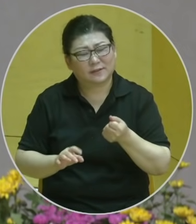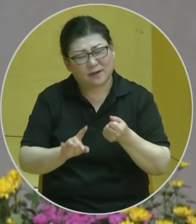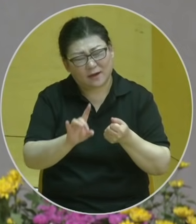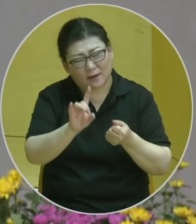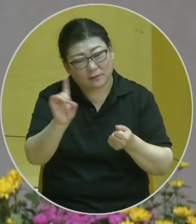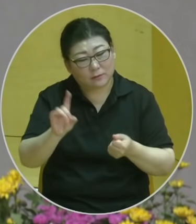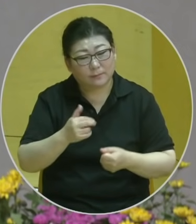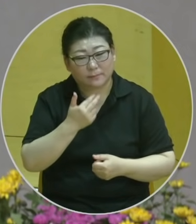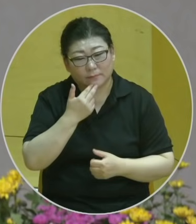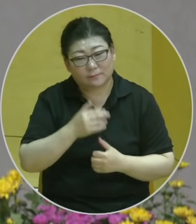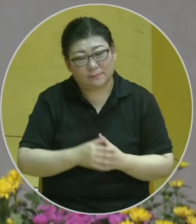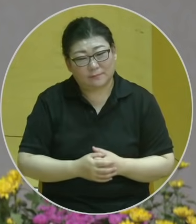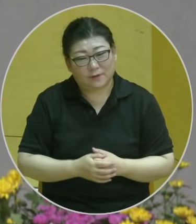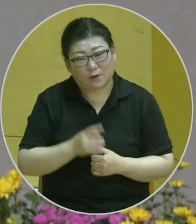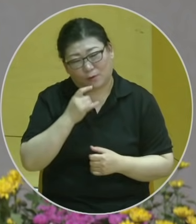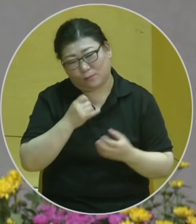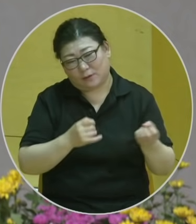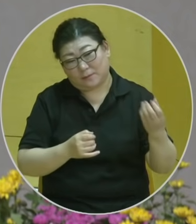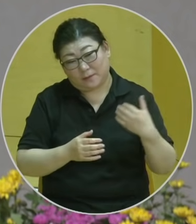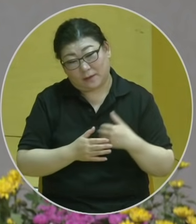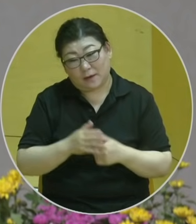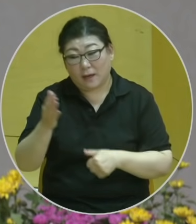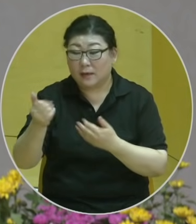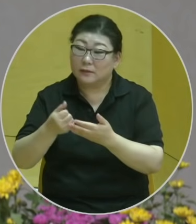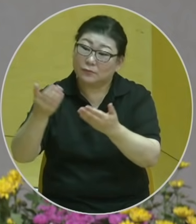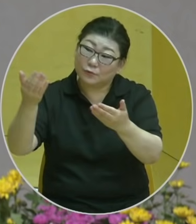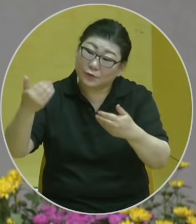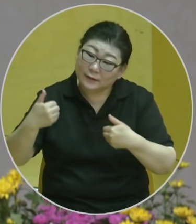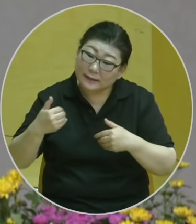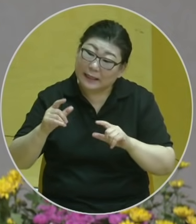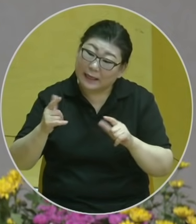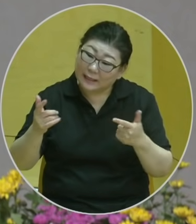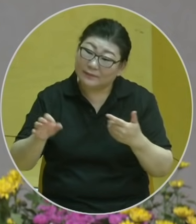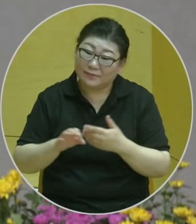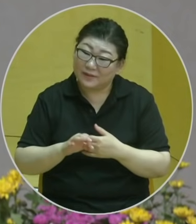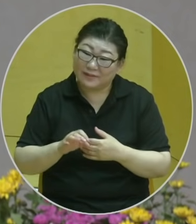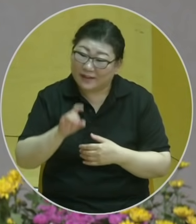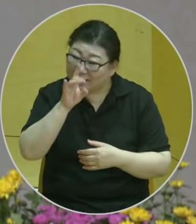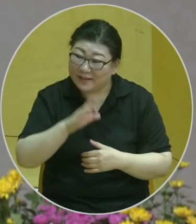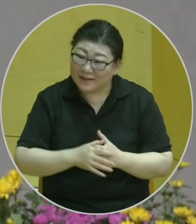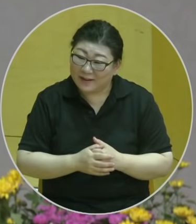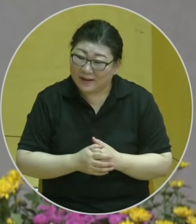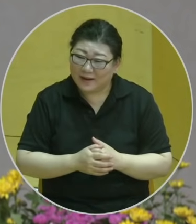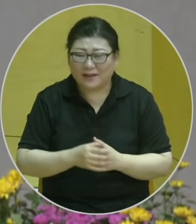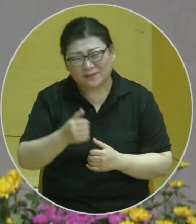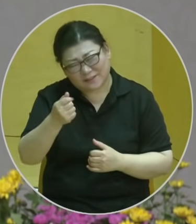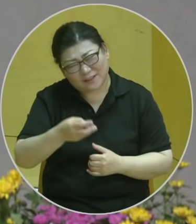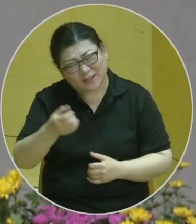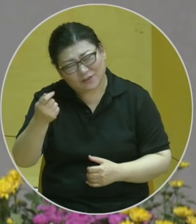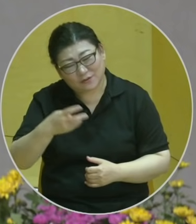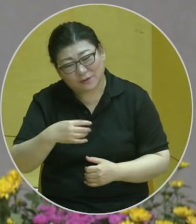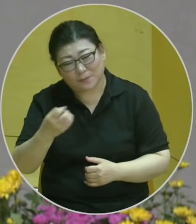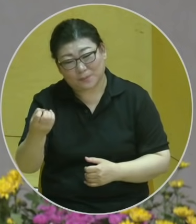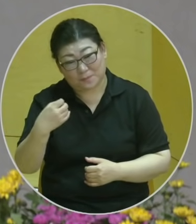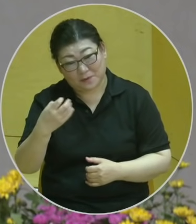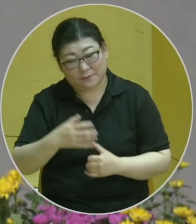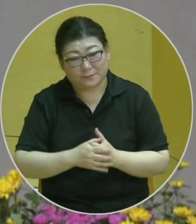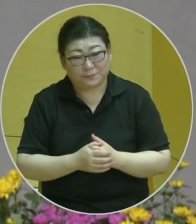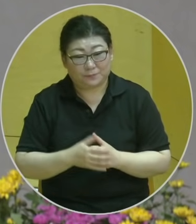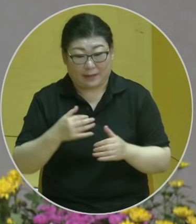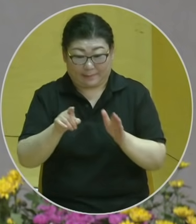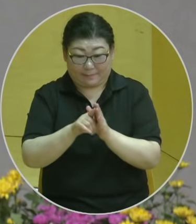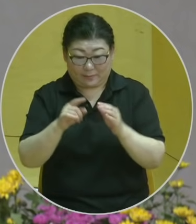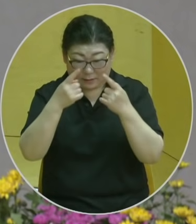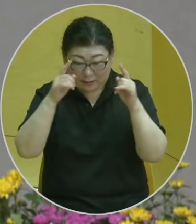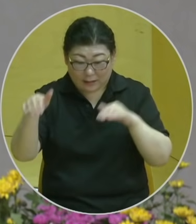것이 아무것도 없다. 하나님께서 주셔야 된다. 그 말씀을 종종 하셨어요. 또 신앙생활을 뭘할 때, 저도 신학교 다니고 할